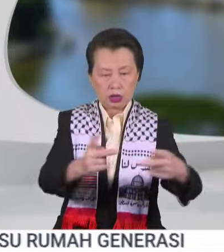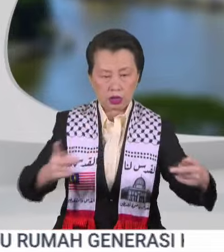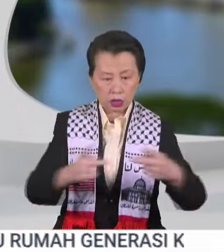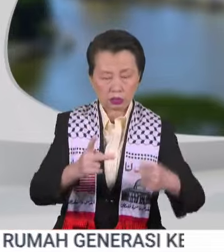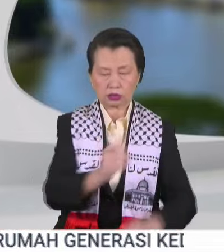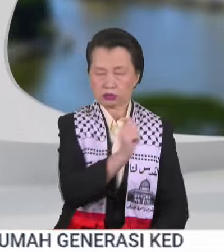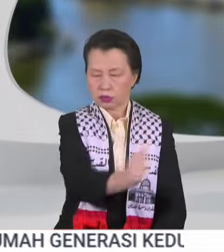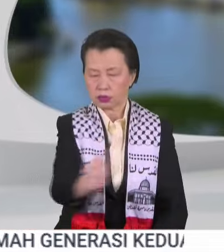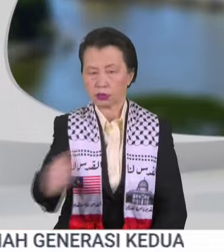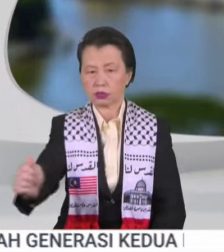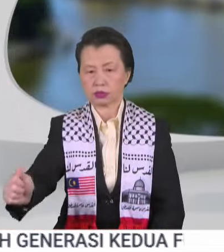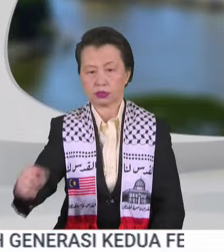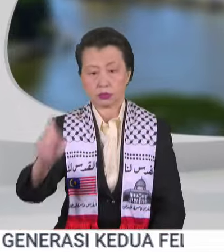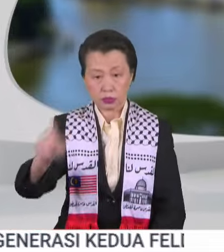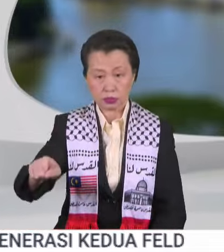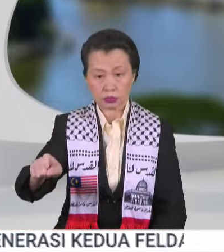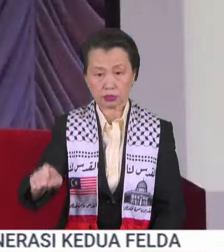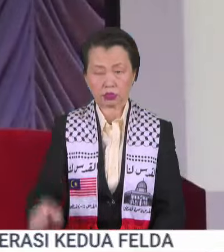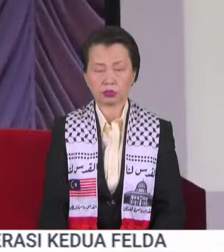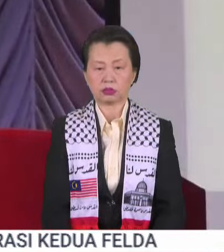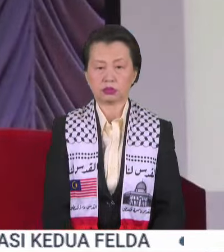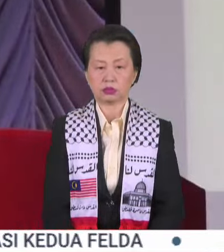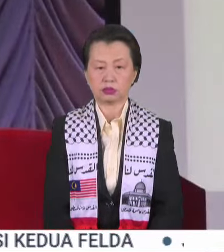kawasan masing-masing.